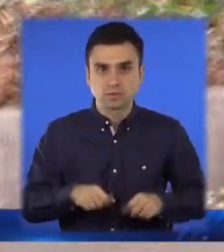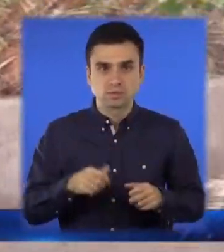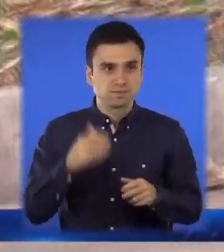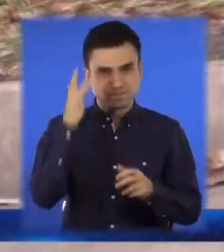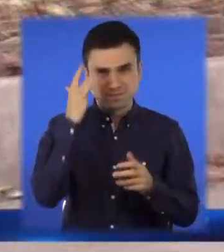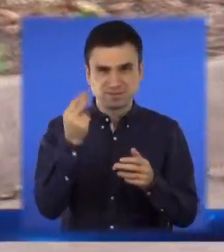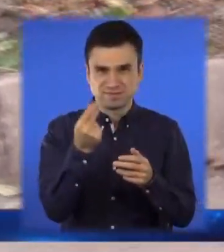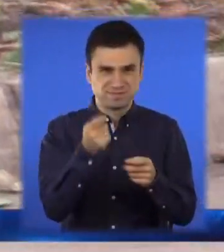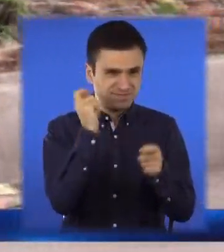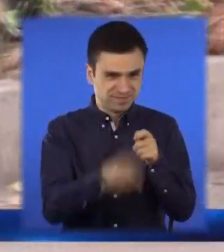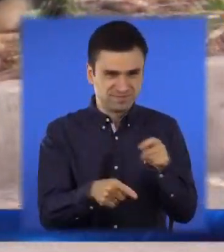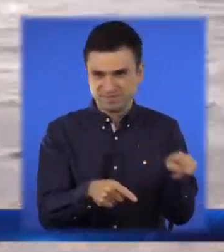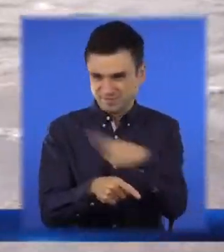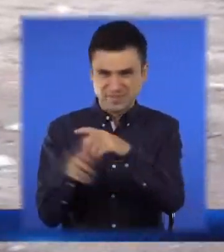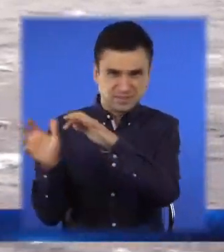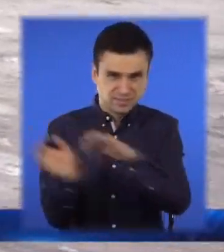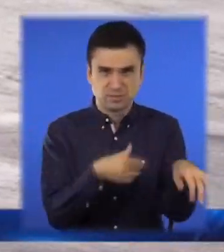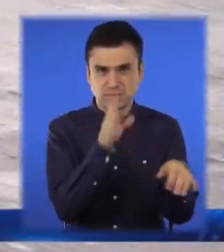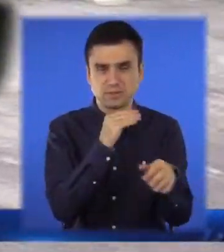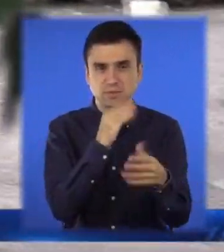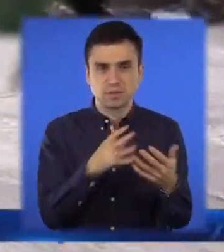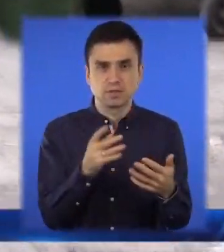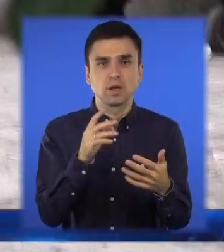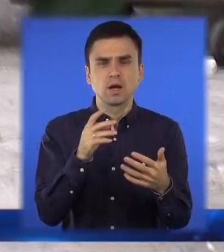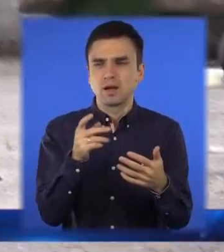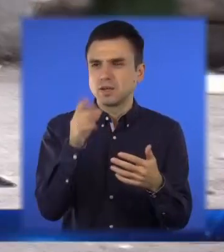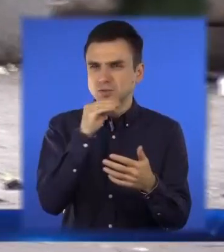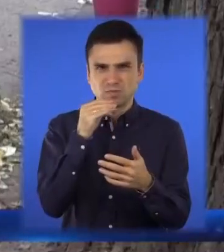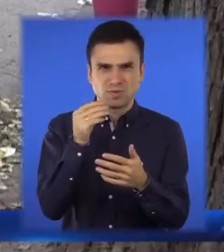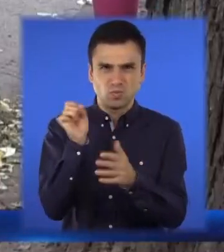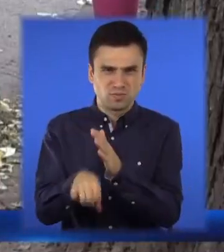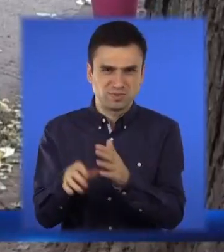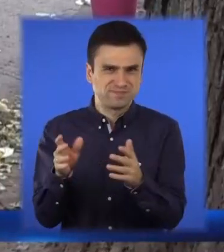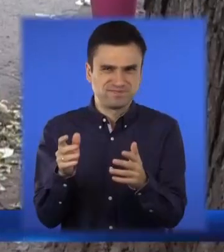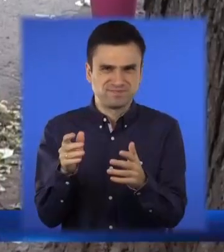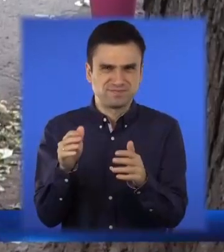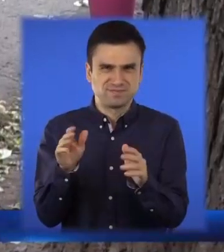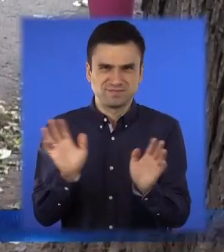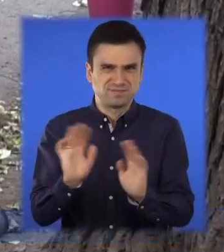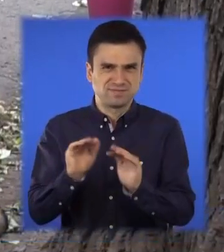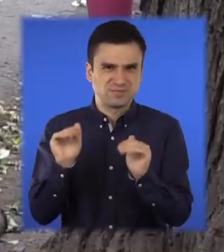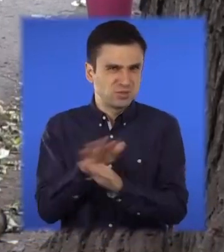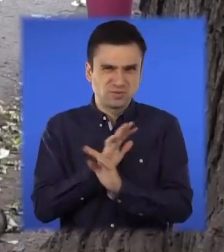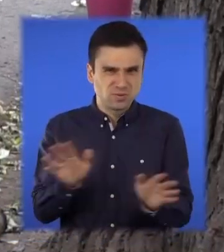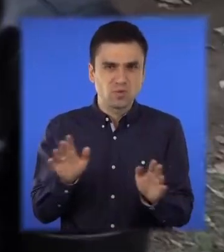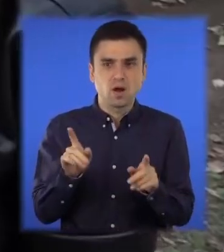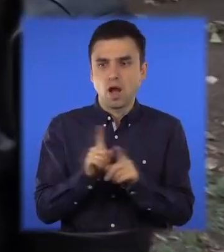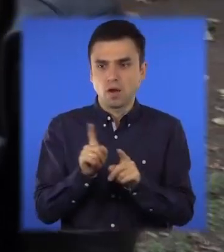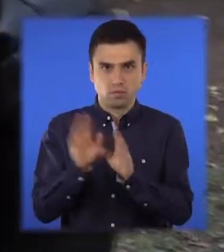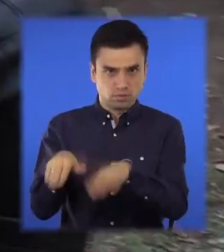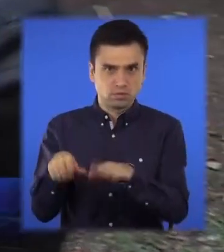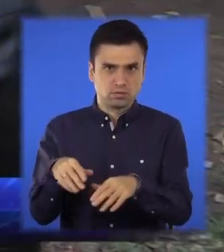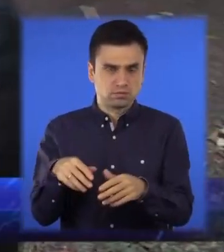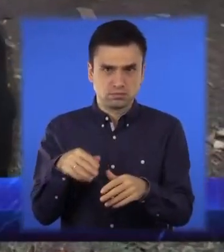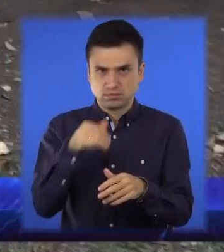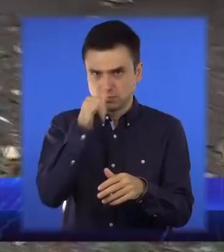заплатити гроші, щоб хвостатих вивезли. Адже ображати чотирилапих не збирається, але й миритися з ситуацією не готова.